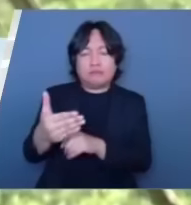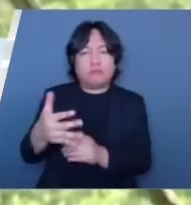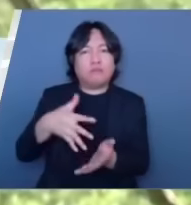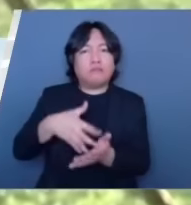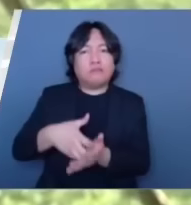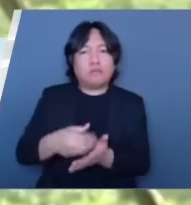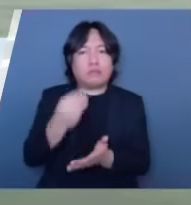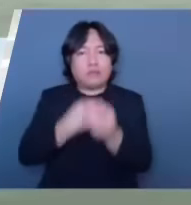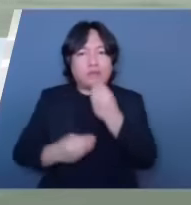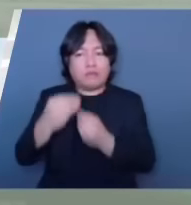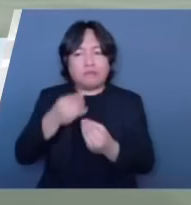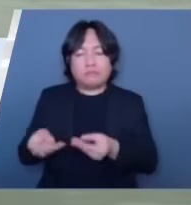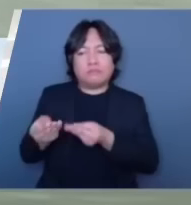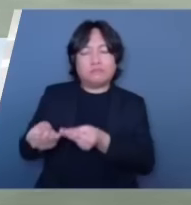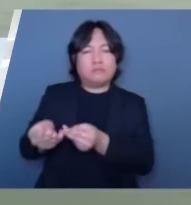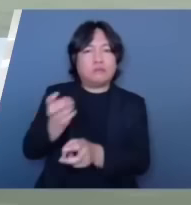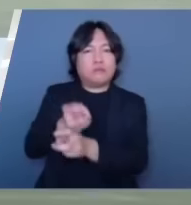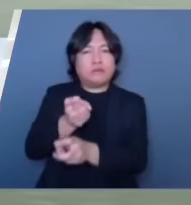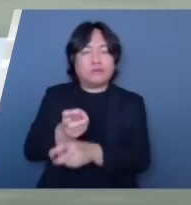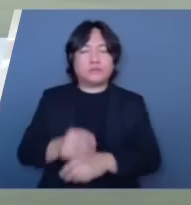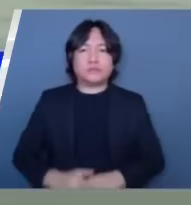hirap kami talaga magpalaki.